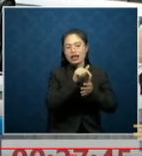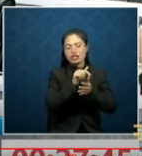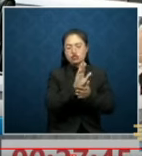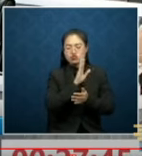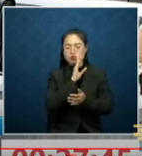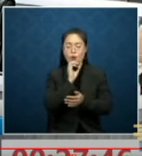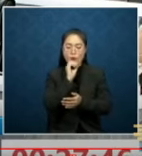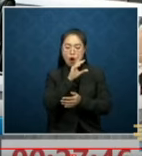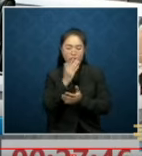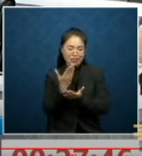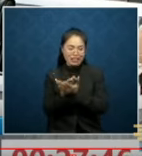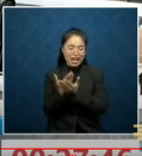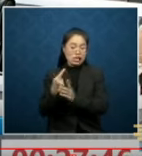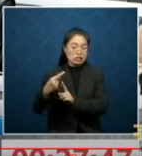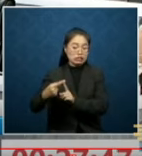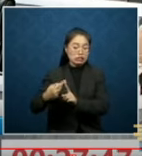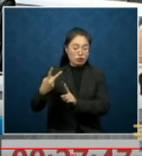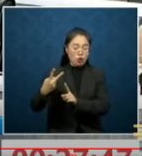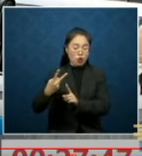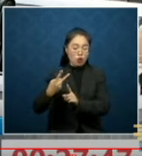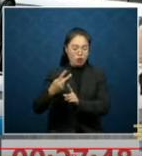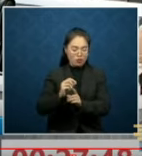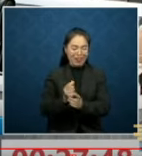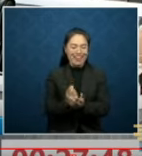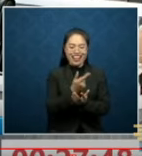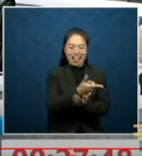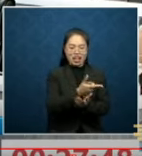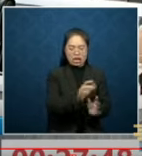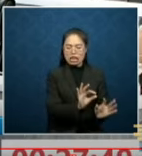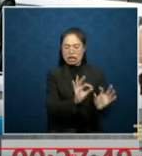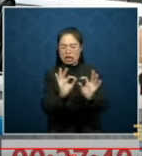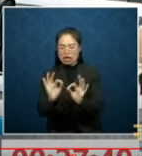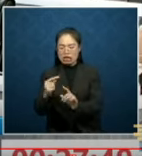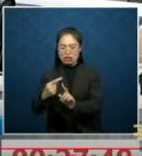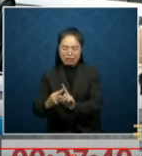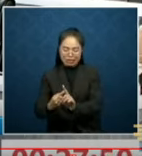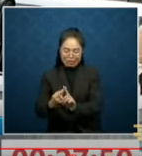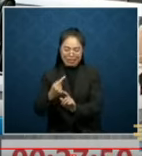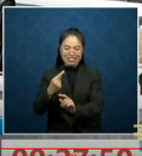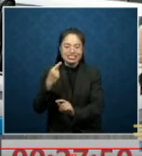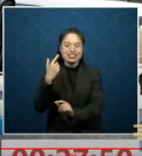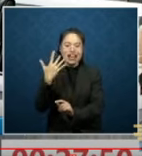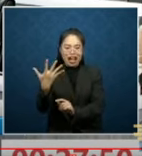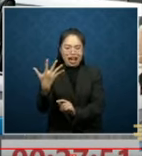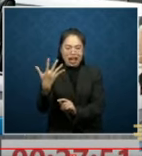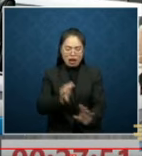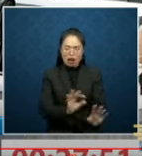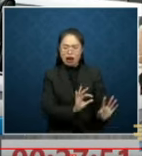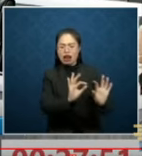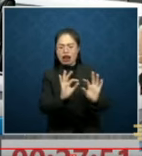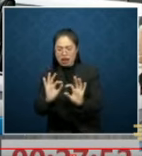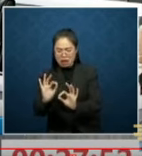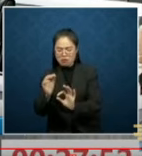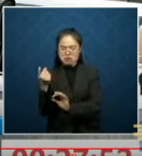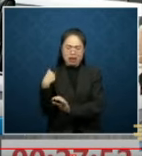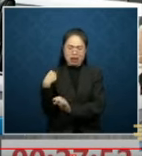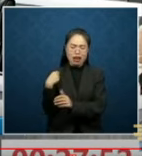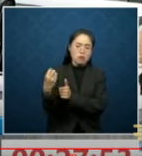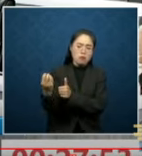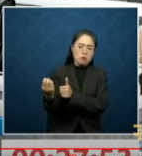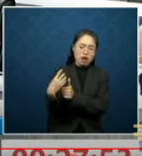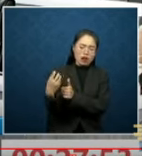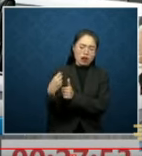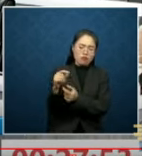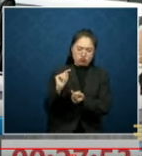ายในเดือนกุมภาต่อมาเลื่อนเป็นพฤษภาต่อมามีคำแนะนำจากกฤษฎีกาว่าคุ